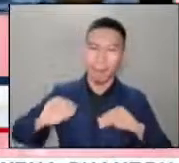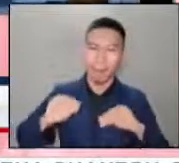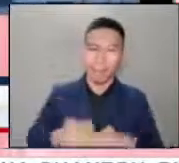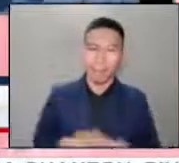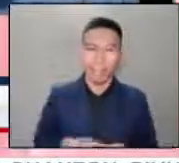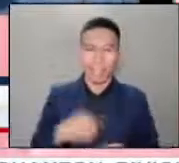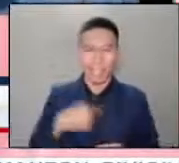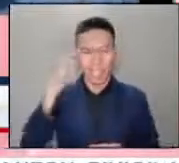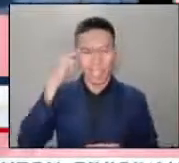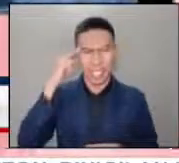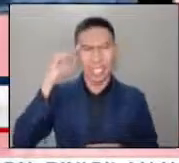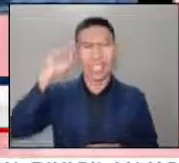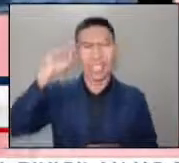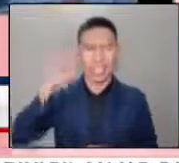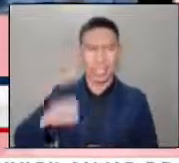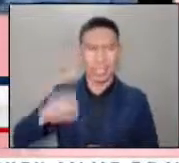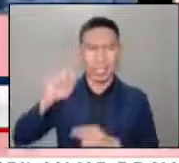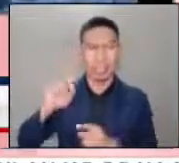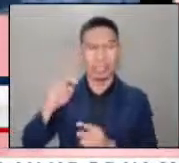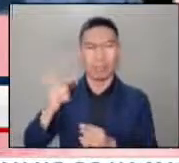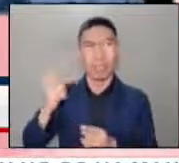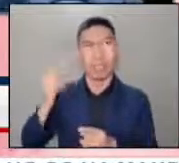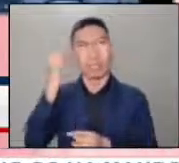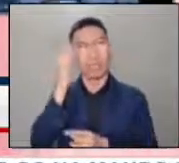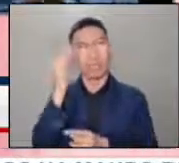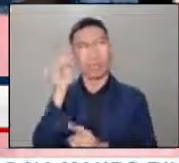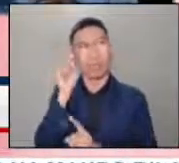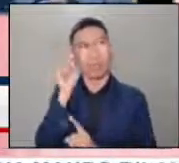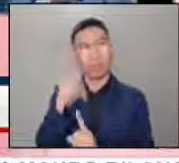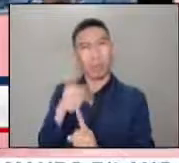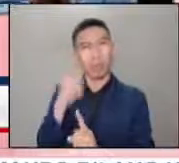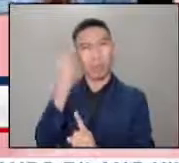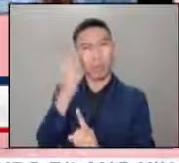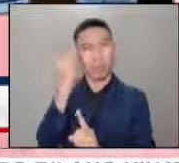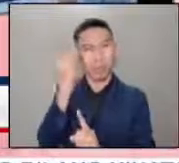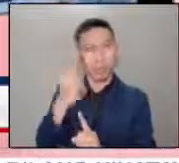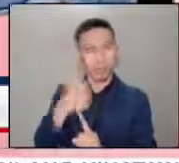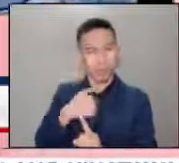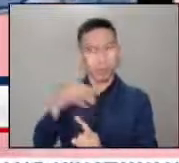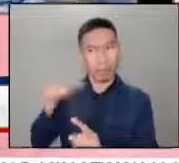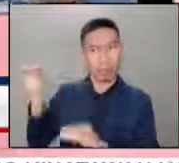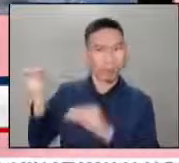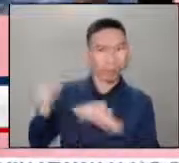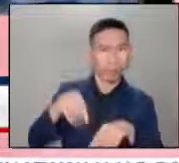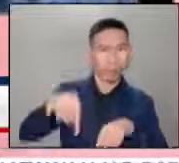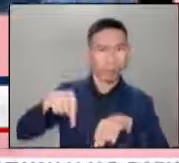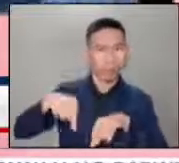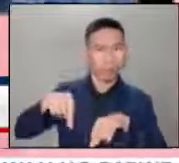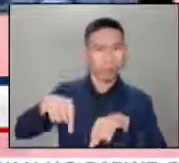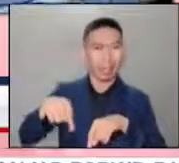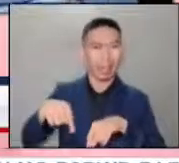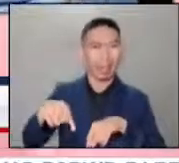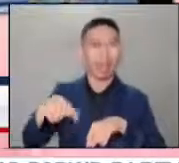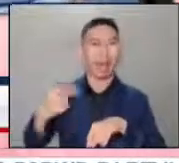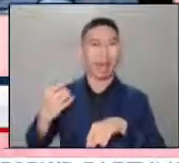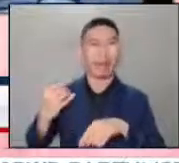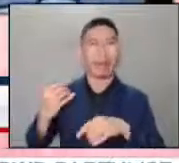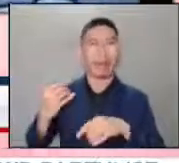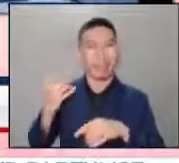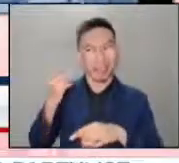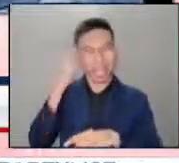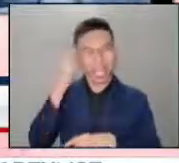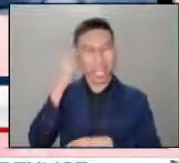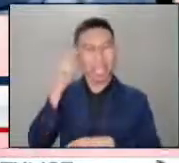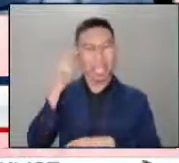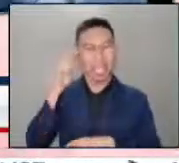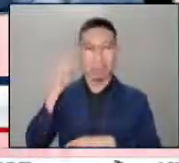think the main purpose why I am assigned to this kind of place, and I think that's to change the lives of my pupils through